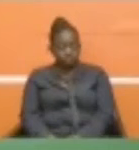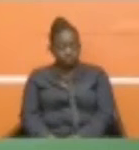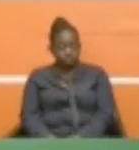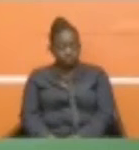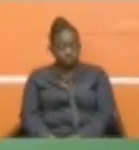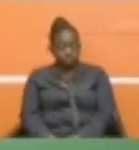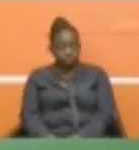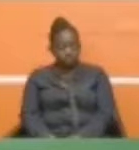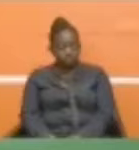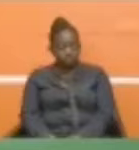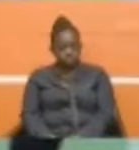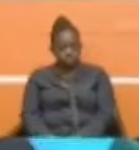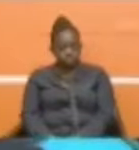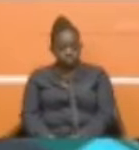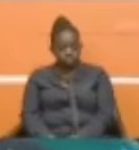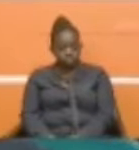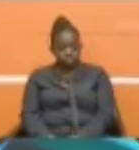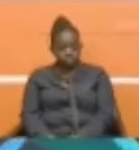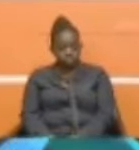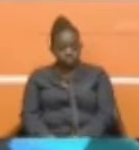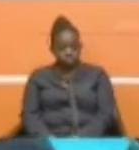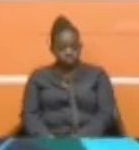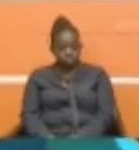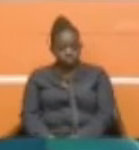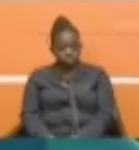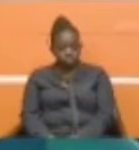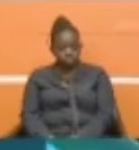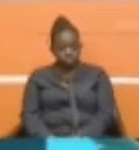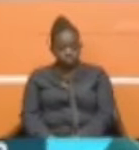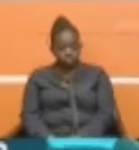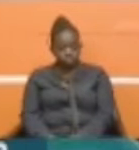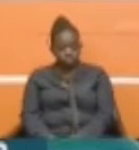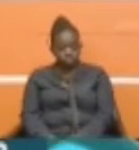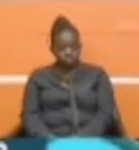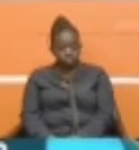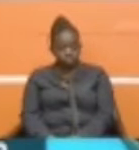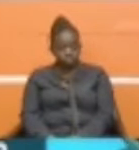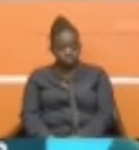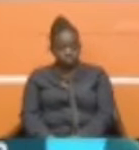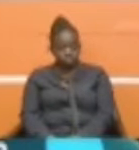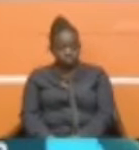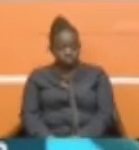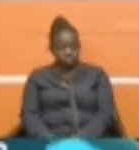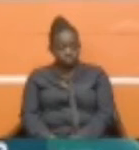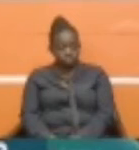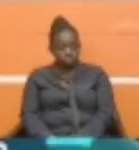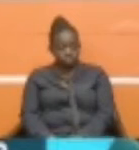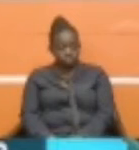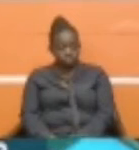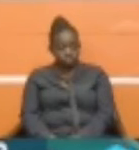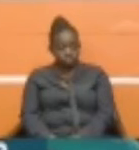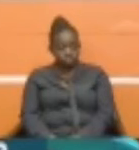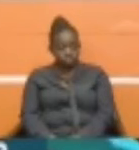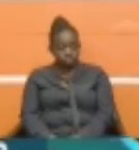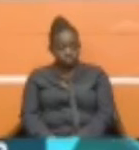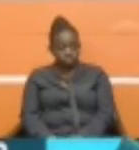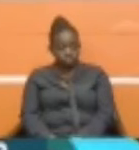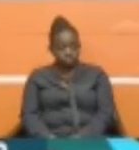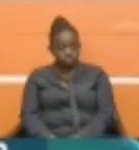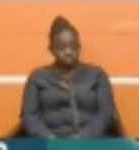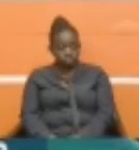Gabriel Maganeva opoli ku goal emukwemu. Ng'ebula empiira 10 ligi ya Premiership ekomekerezebwe, Arsenal ekulembedde n'obubonero 6 mu 8 ng'ewekanyakanya ne